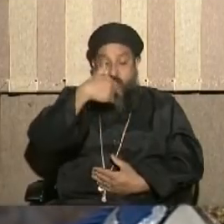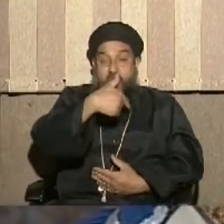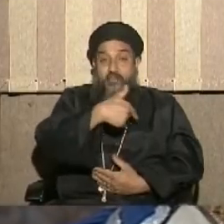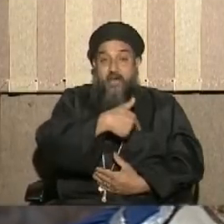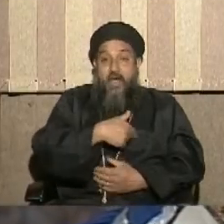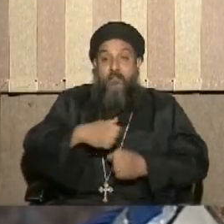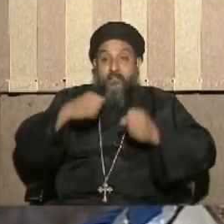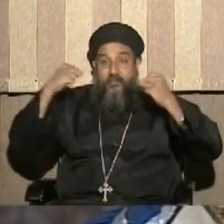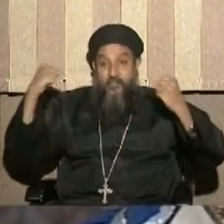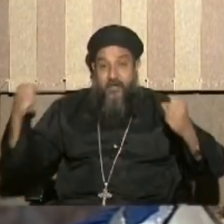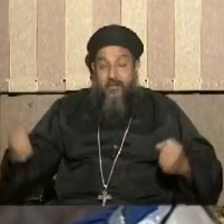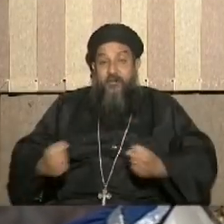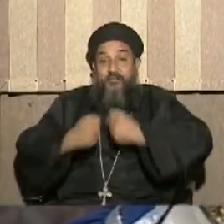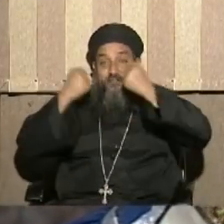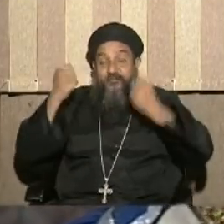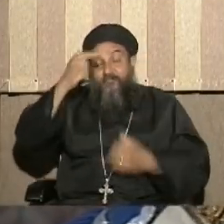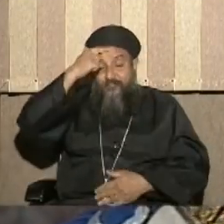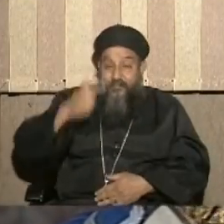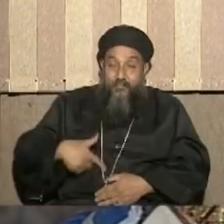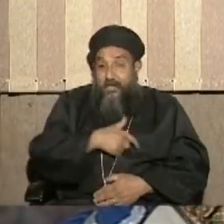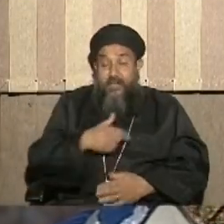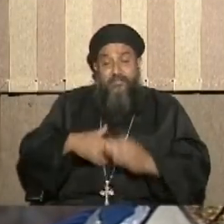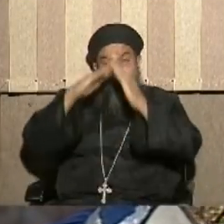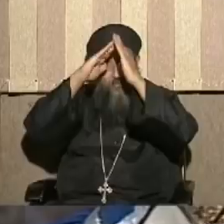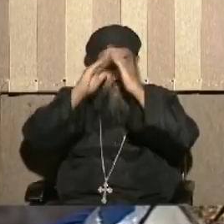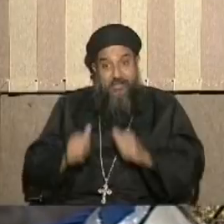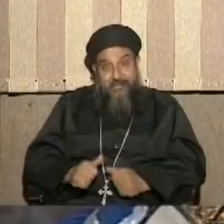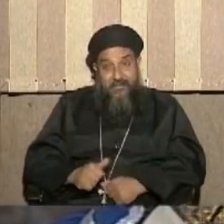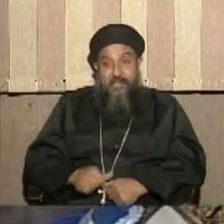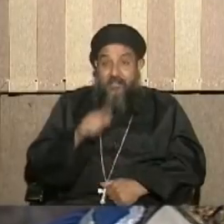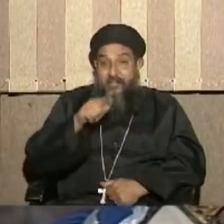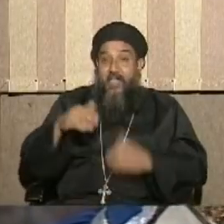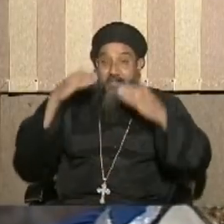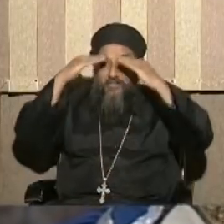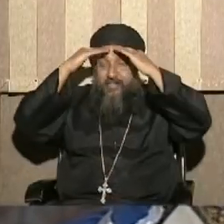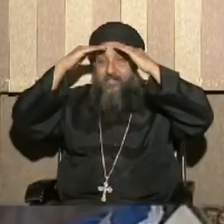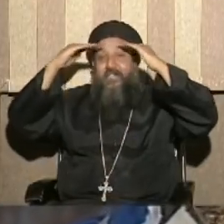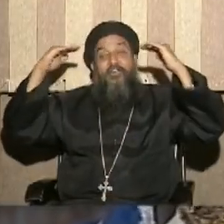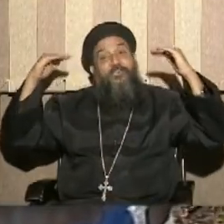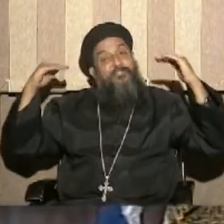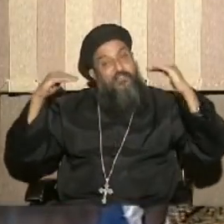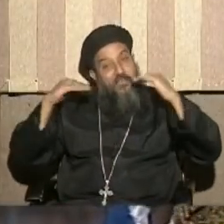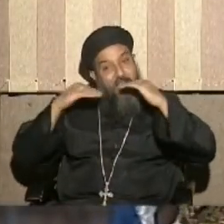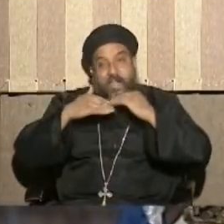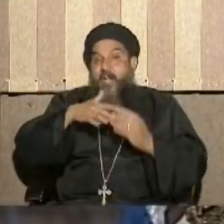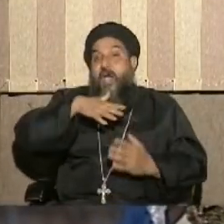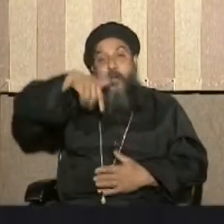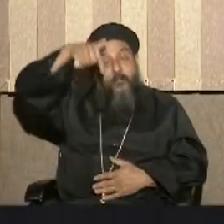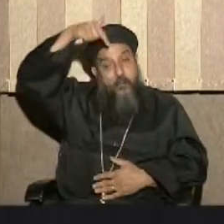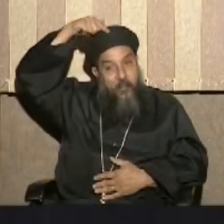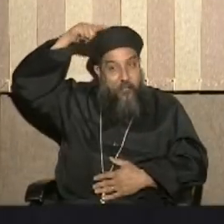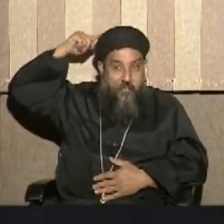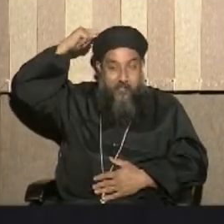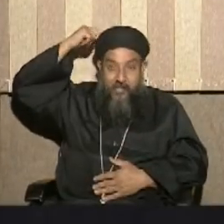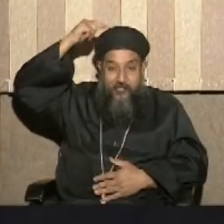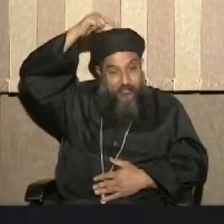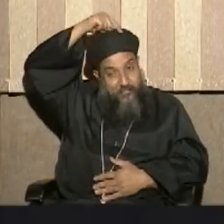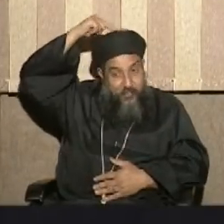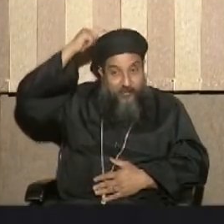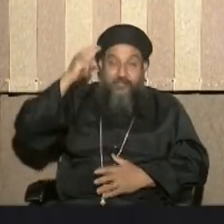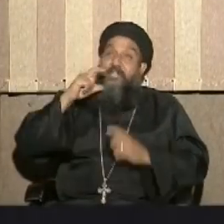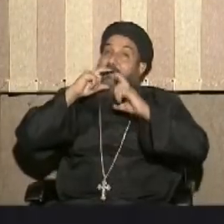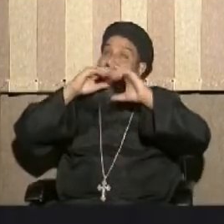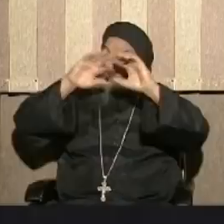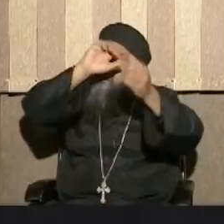في العالم كله. الكنيسة في مصر يعني الأديورة والأب أنطونيوس، يعني